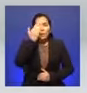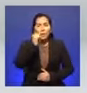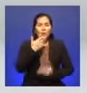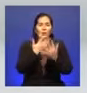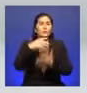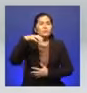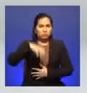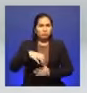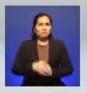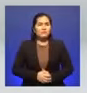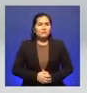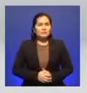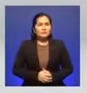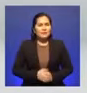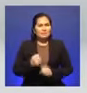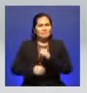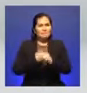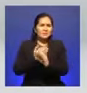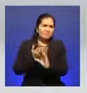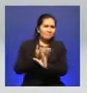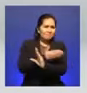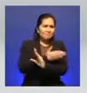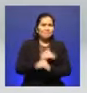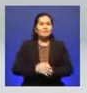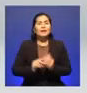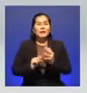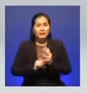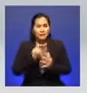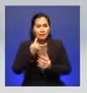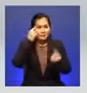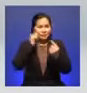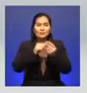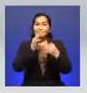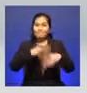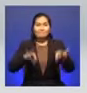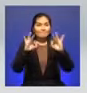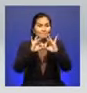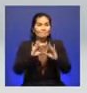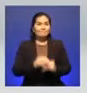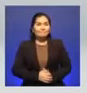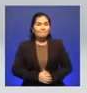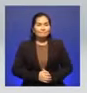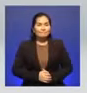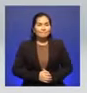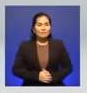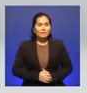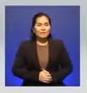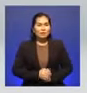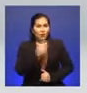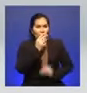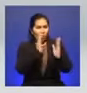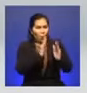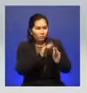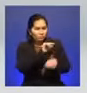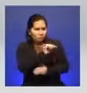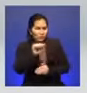ำเนี่ยในช่วงไม่กี่ปีที่ผ่านมาเนี่ยค่ะเขาเริ่มให้ความสำคัญนะคะแล้วก็มองเห็นความต่างของคน